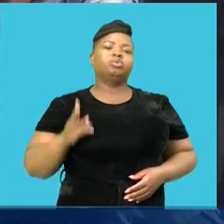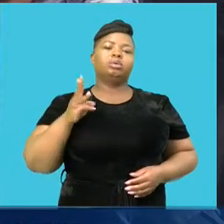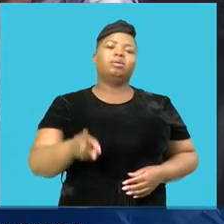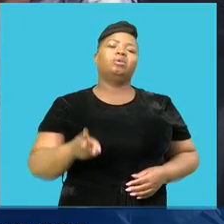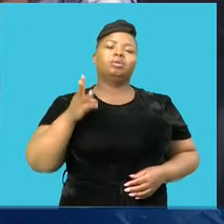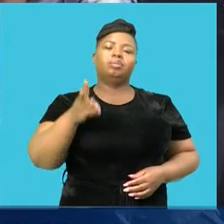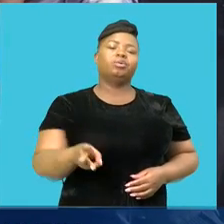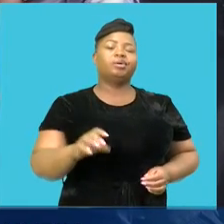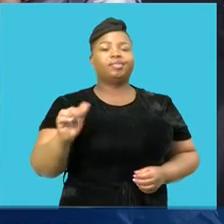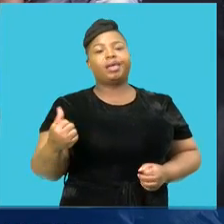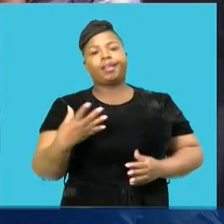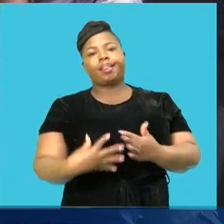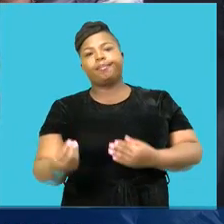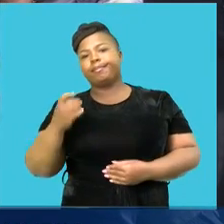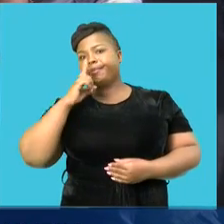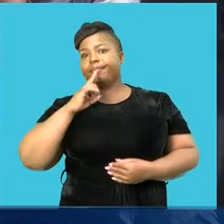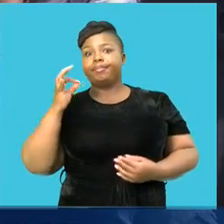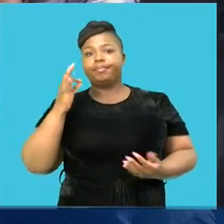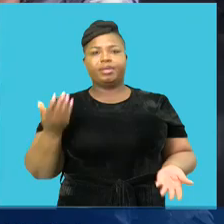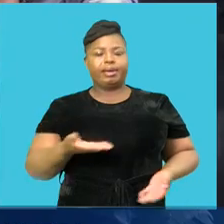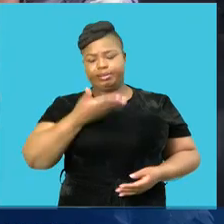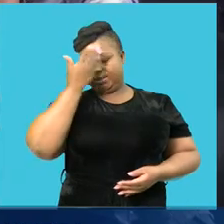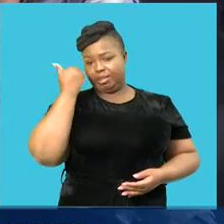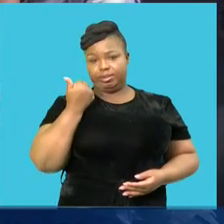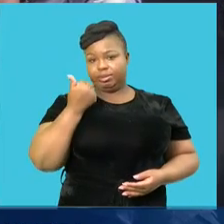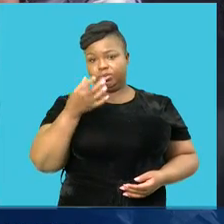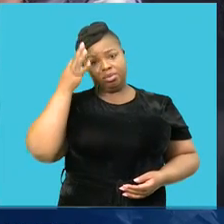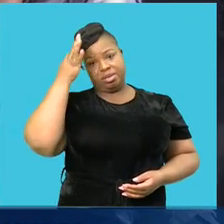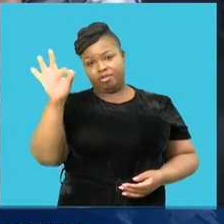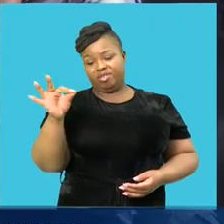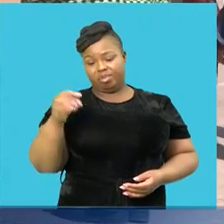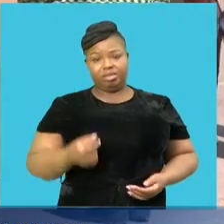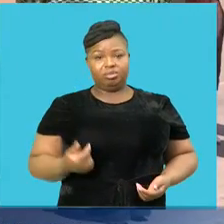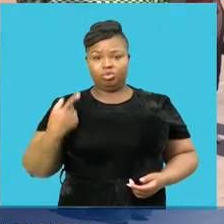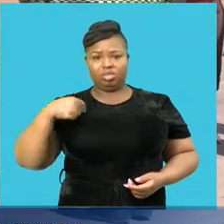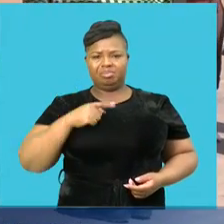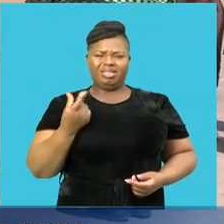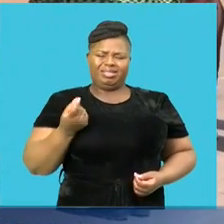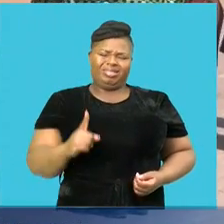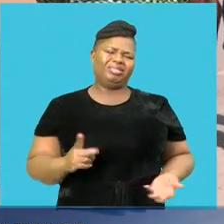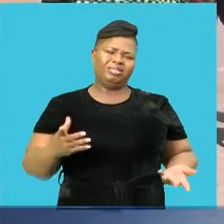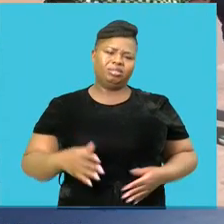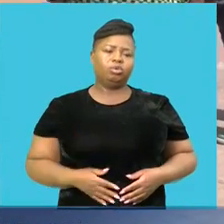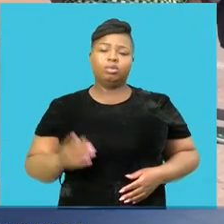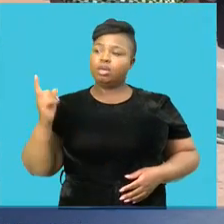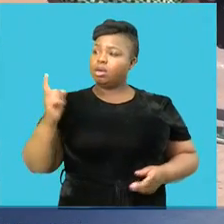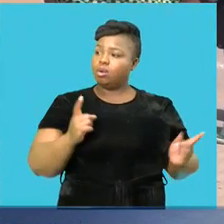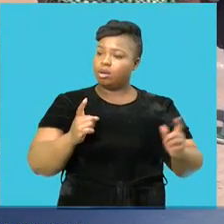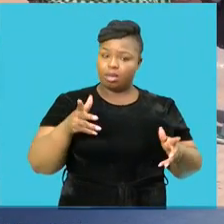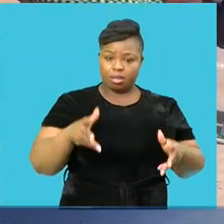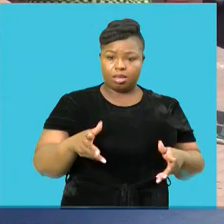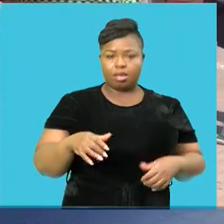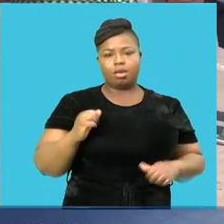batshona ehlathini asazi ke lo government wethu uthi masithini ngoku ukuza kwe-Action SA apha